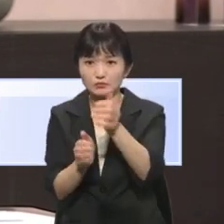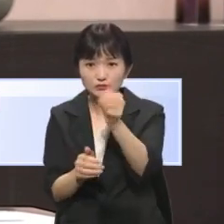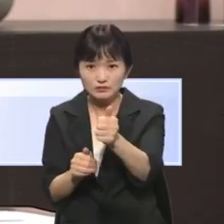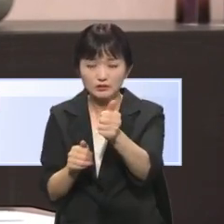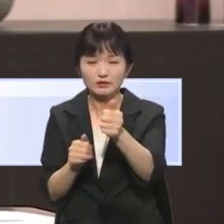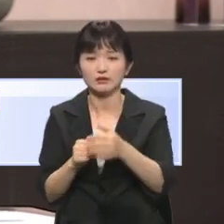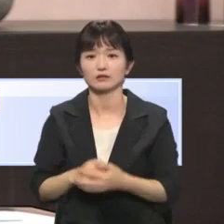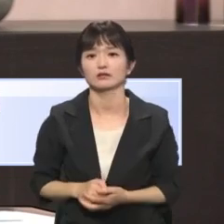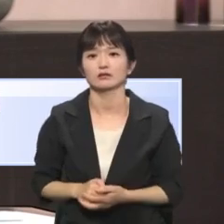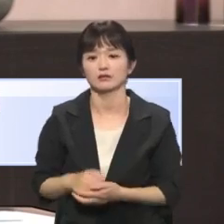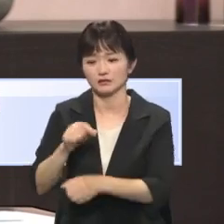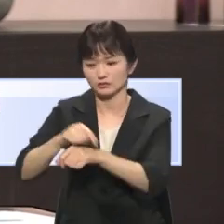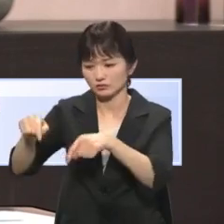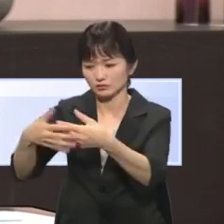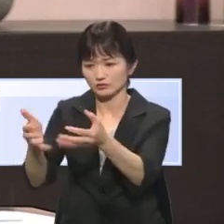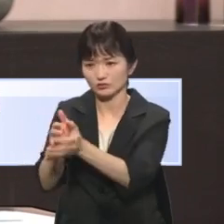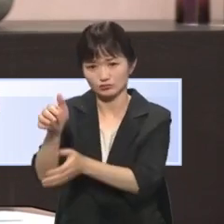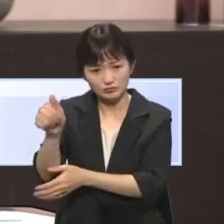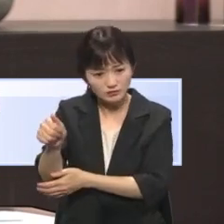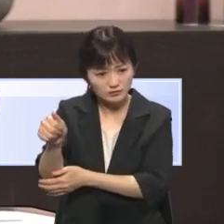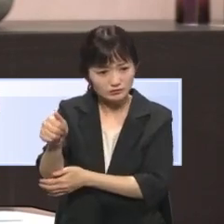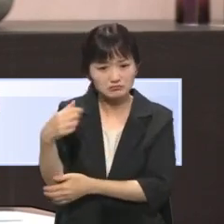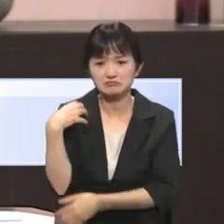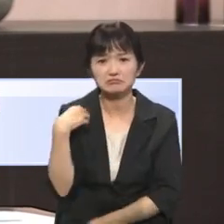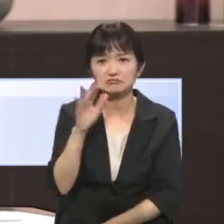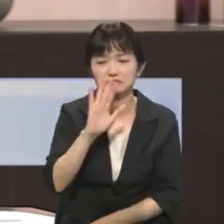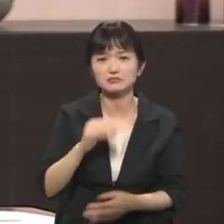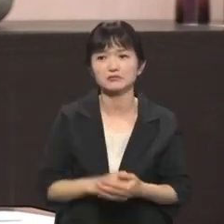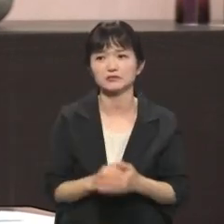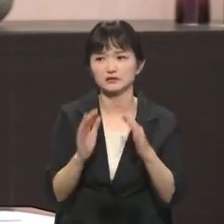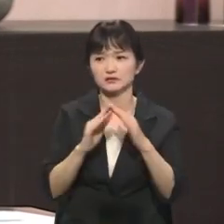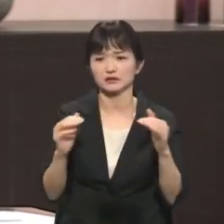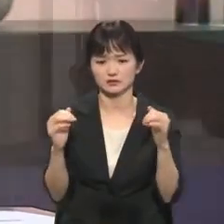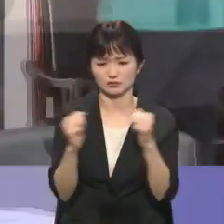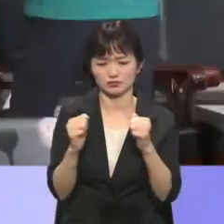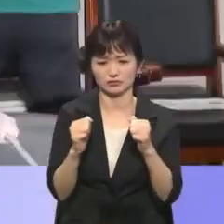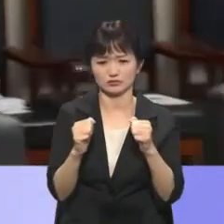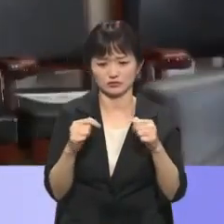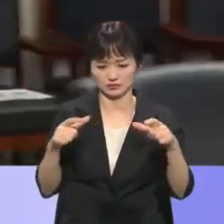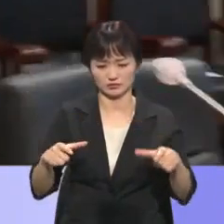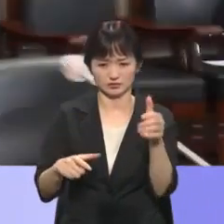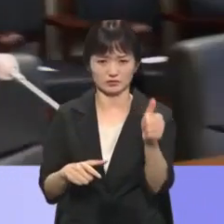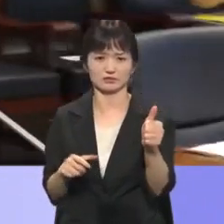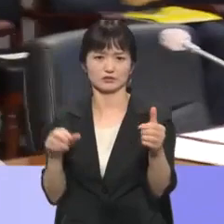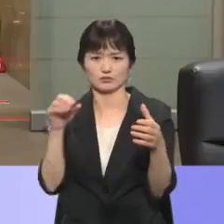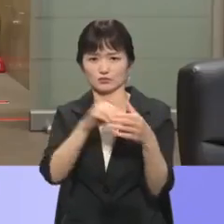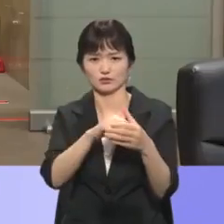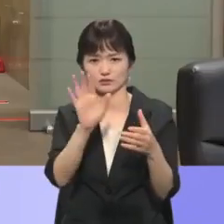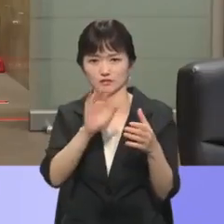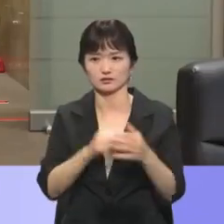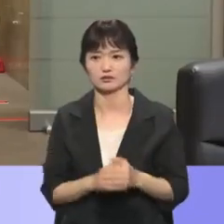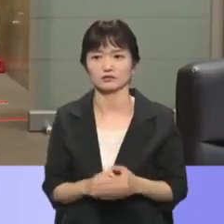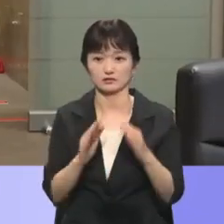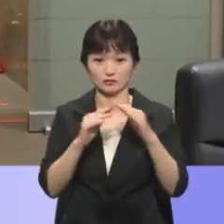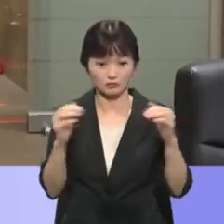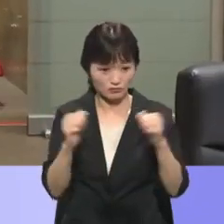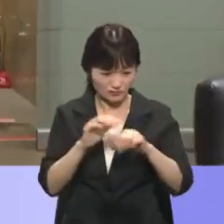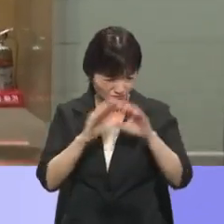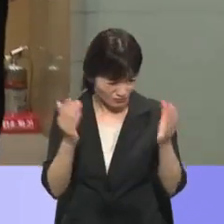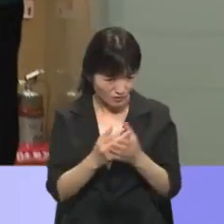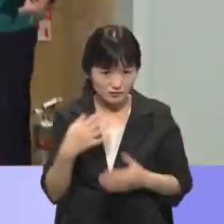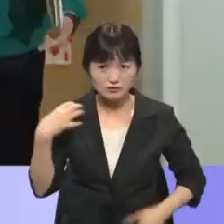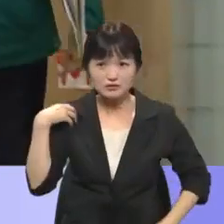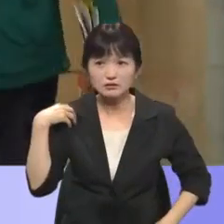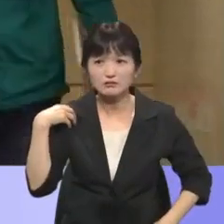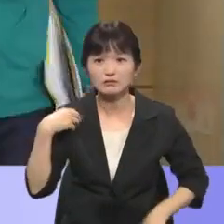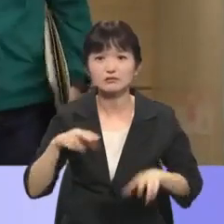겁니다 그러니까 그런 것들이 문제라는 그 안에 들어가 있지도 않거든요 그런 상황인데 이게 왜 전북이 다 책임져라 전북은